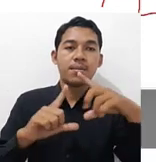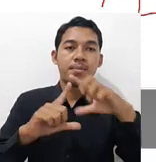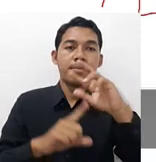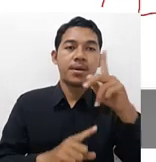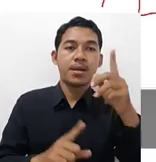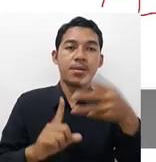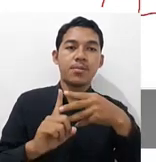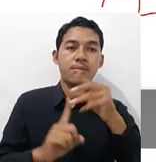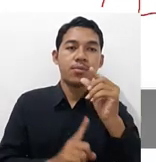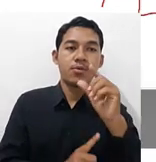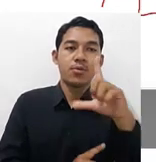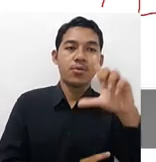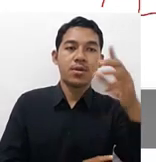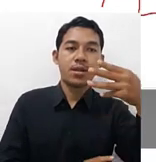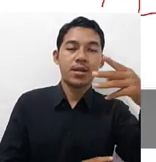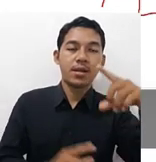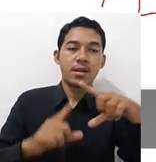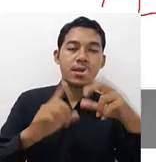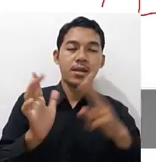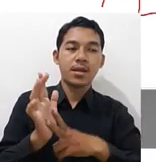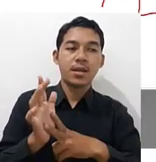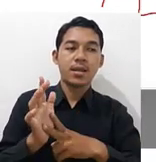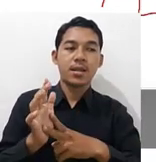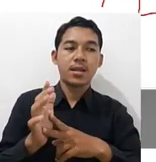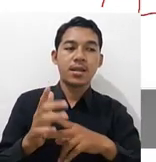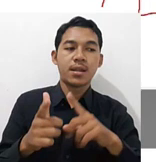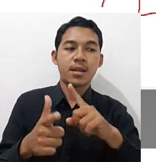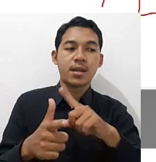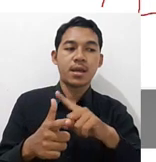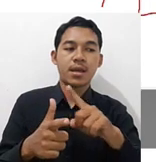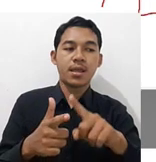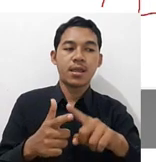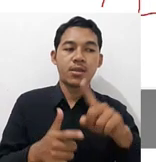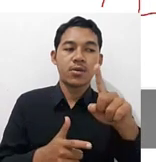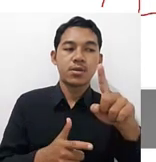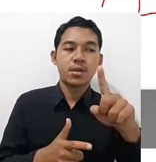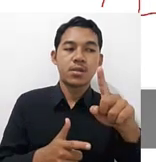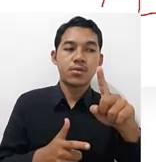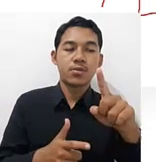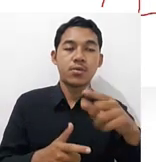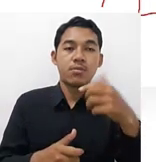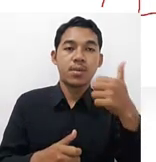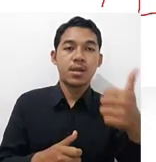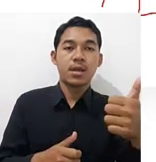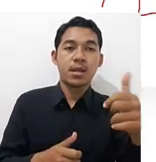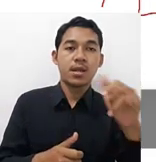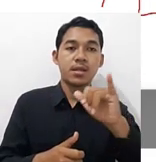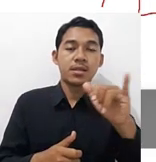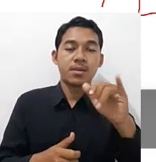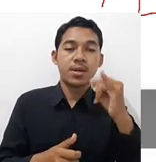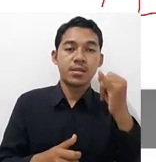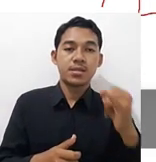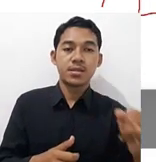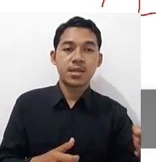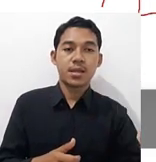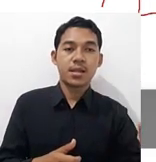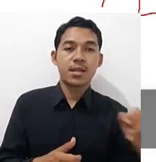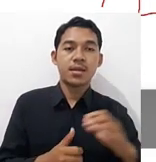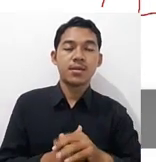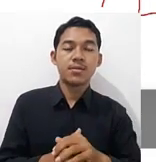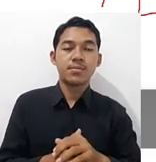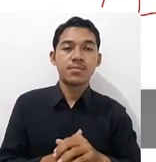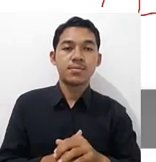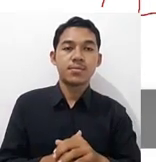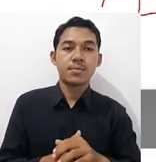Nah, berarti yang logika high atau 1 itu bisa dinamakan true, ya. Nah, pada aljabar boolean berarti